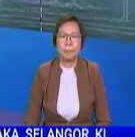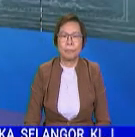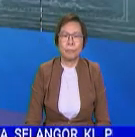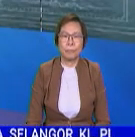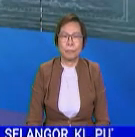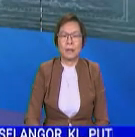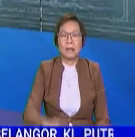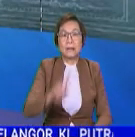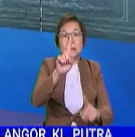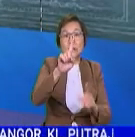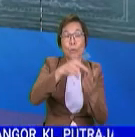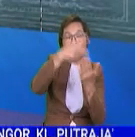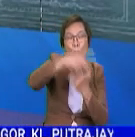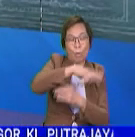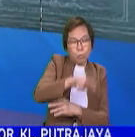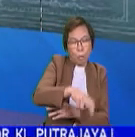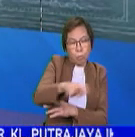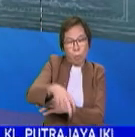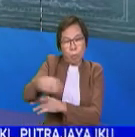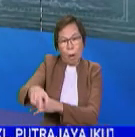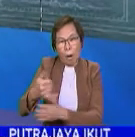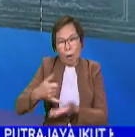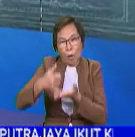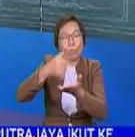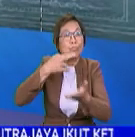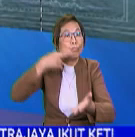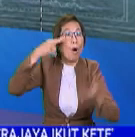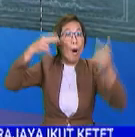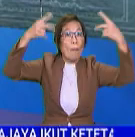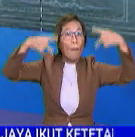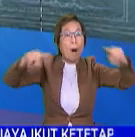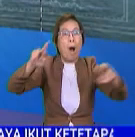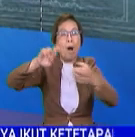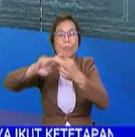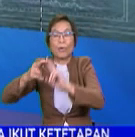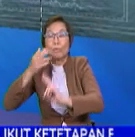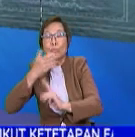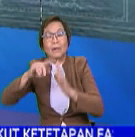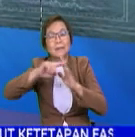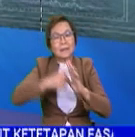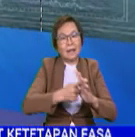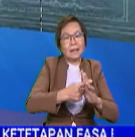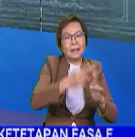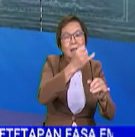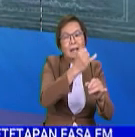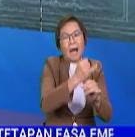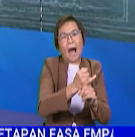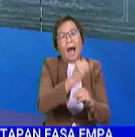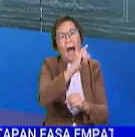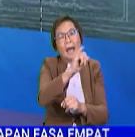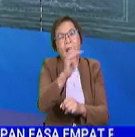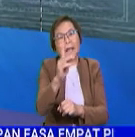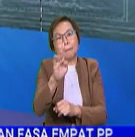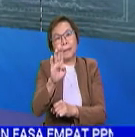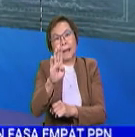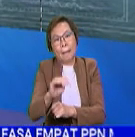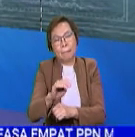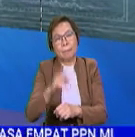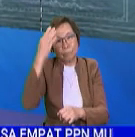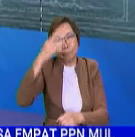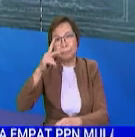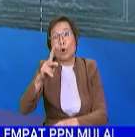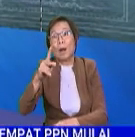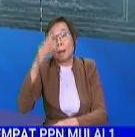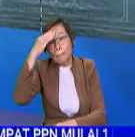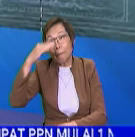satu program penjelajahan lassa Anugerah remaja pedalnya Rakan muda telah dilaksanakan Institute kemahiran bela negara icbn Kuala